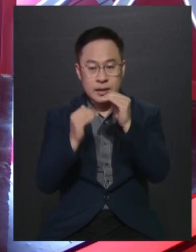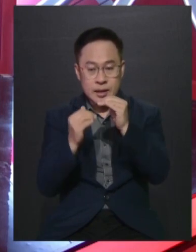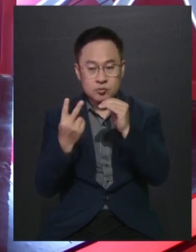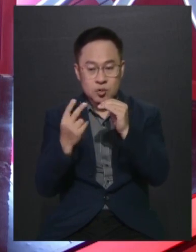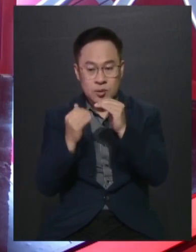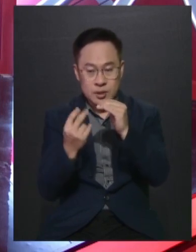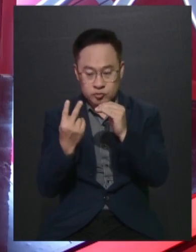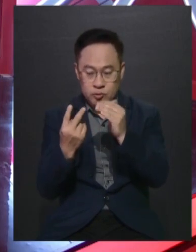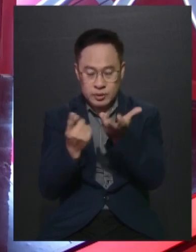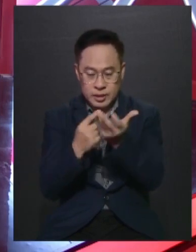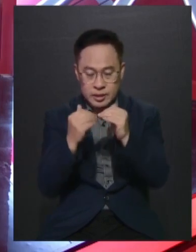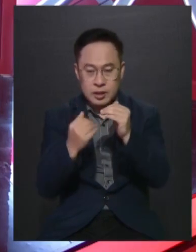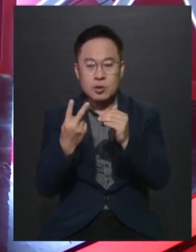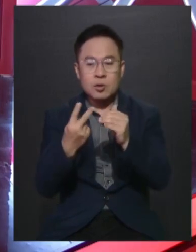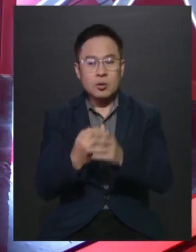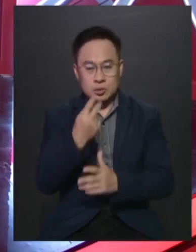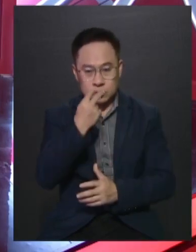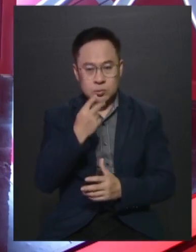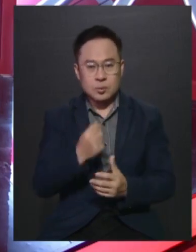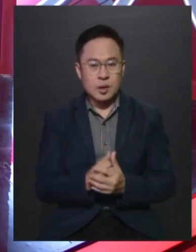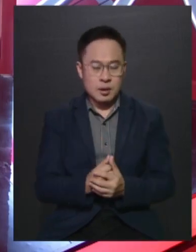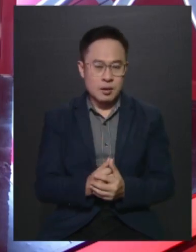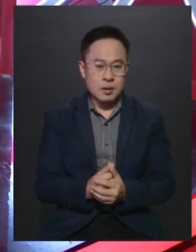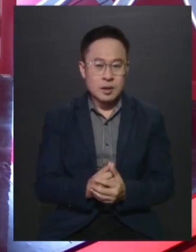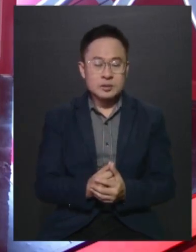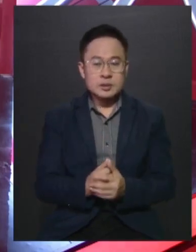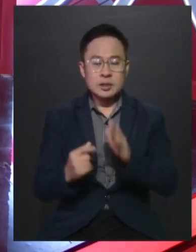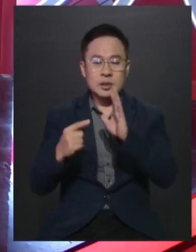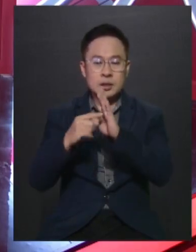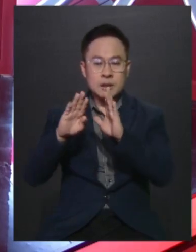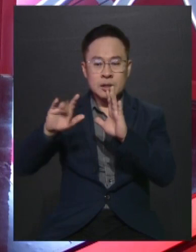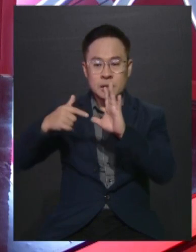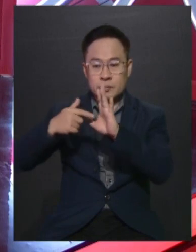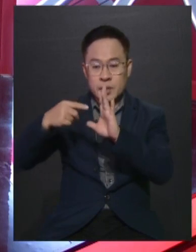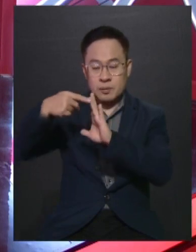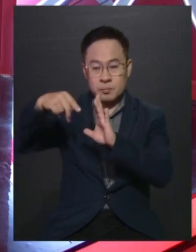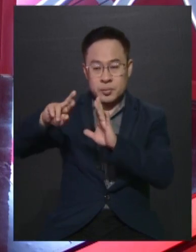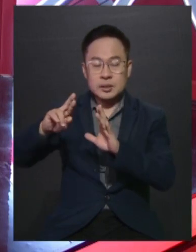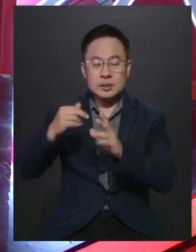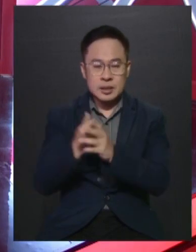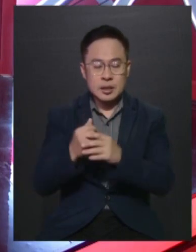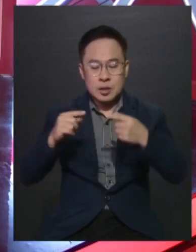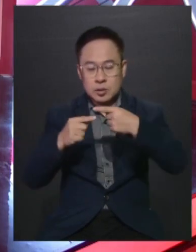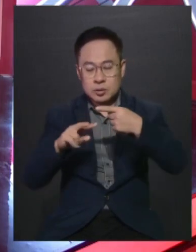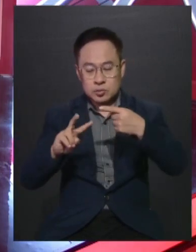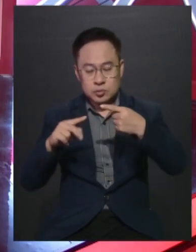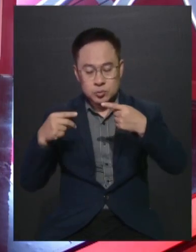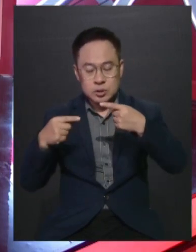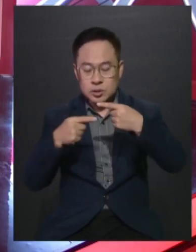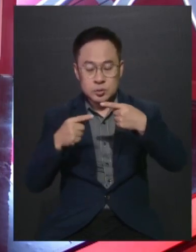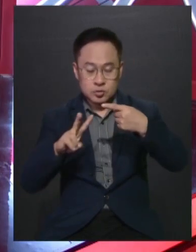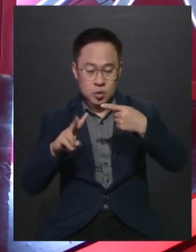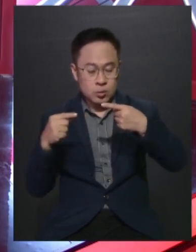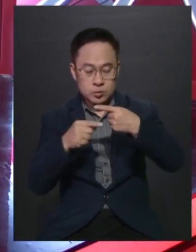ถ้าดูให้ดีนะครับก็ต้องชมคนวางโปรแกรมเหมือนกันนะคือ Black PEเนี่ยเล่นก่อนตลอดพอเล่นก่อนก็พลิกกับมานำให้มันได้ลุ้น